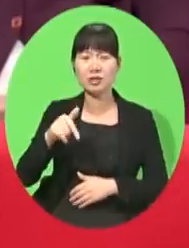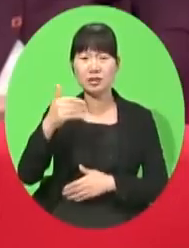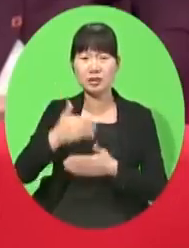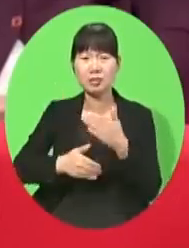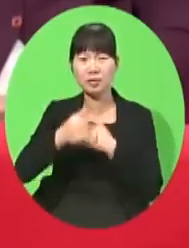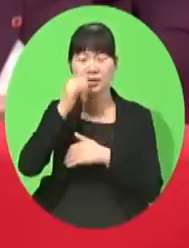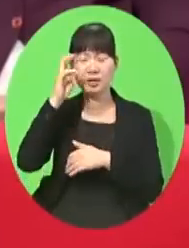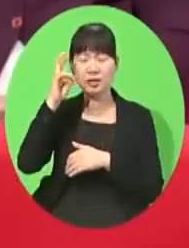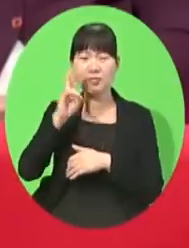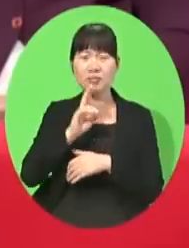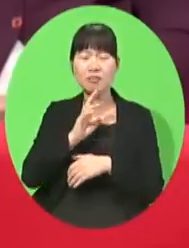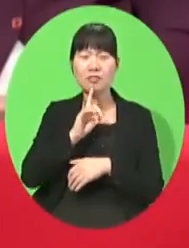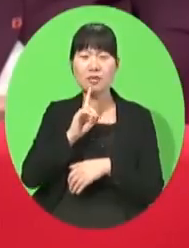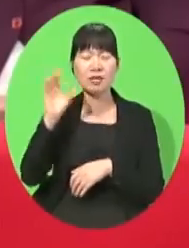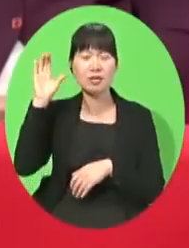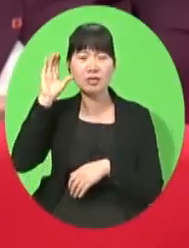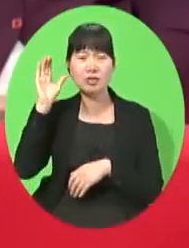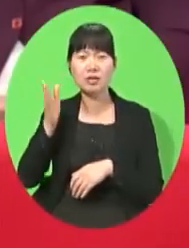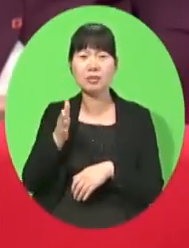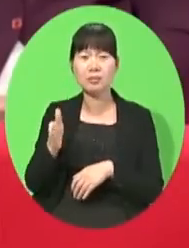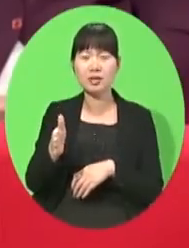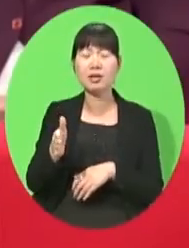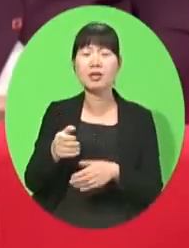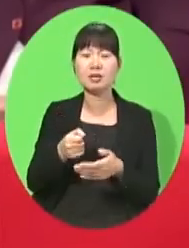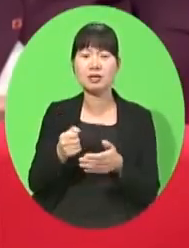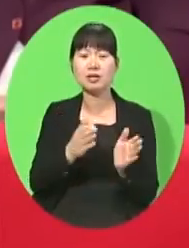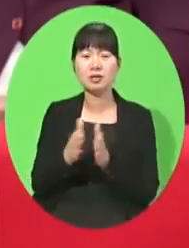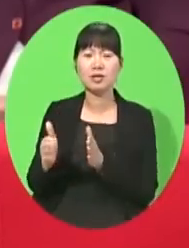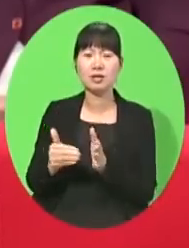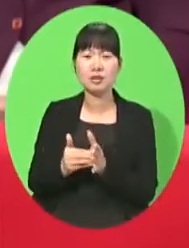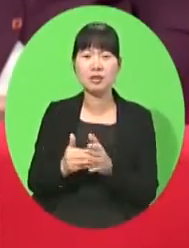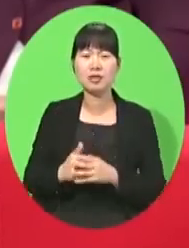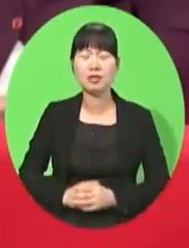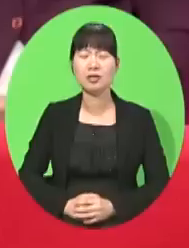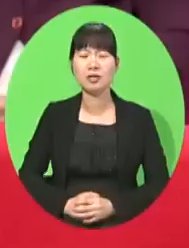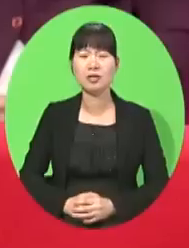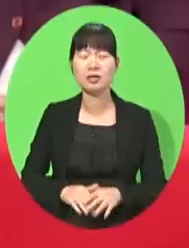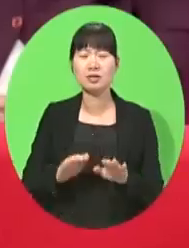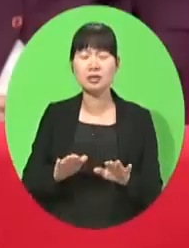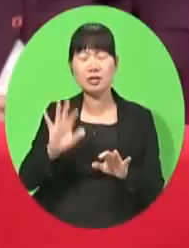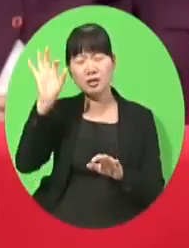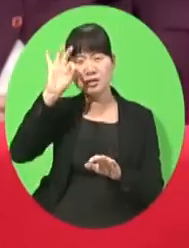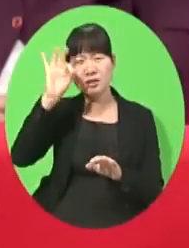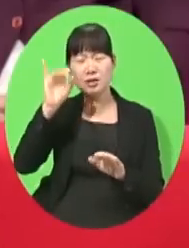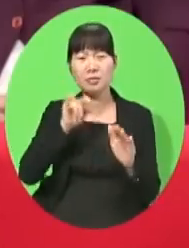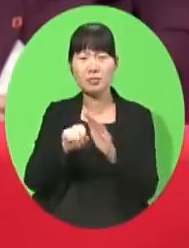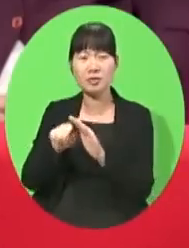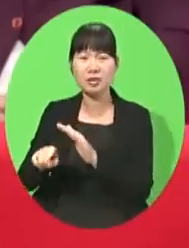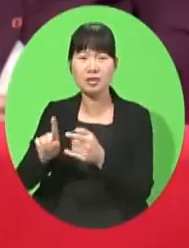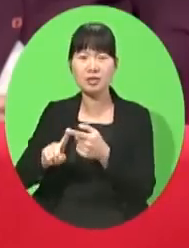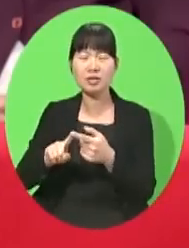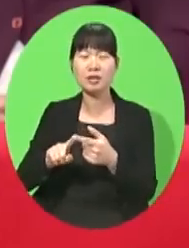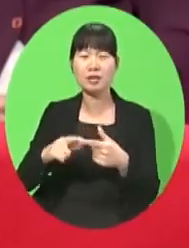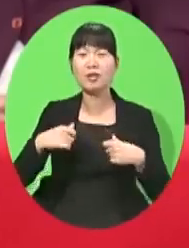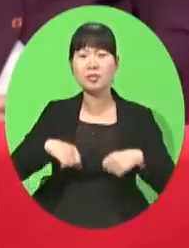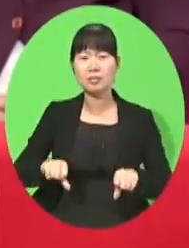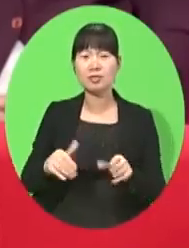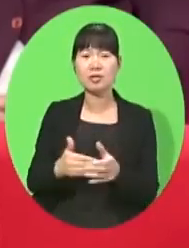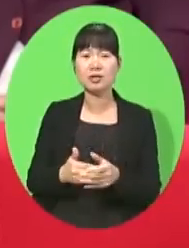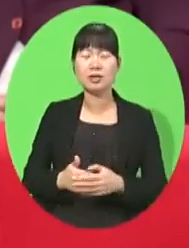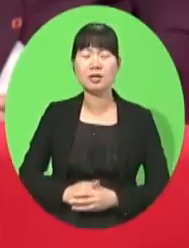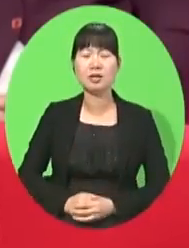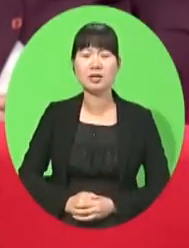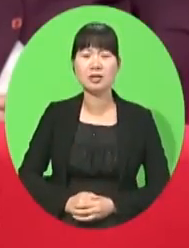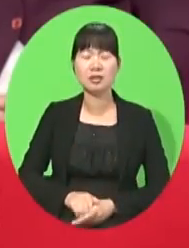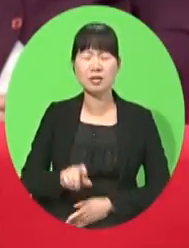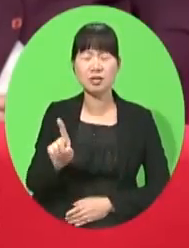라는 말을 들으면서 오히려 방향 정리가 됐습니다. 그래서 여기저기 찾아다닌 거에 대해서 그만둘 수 있었고요.